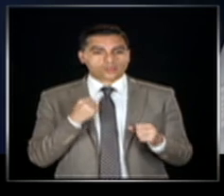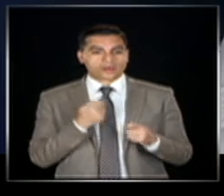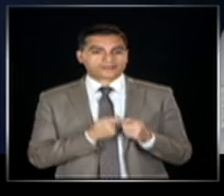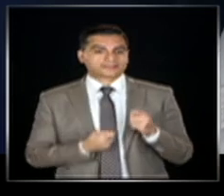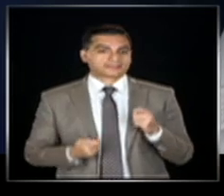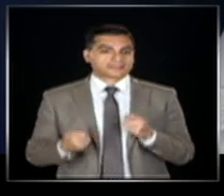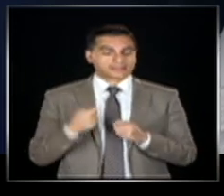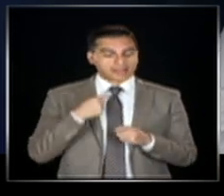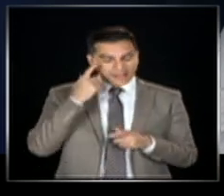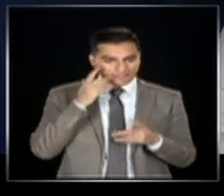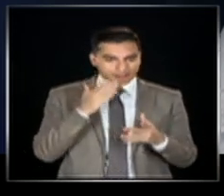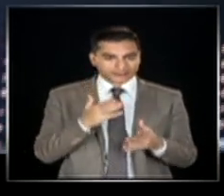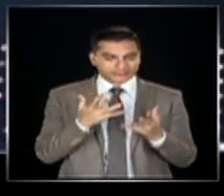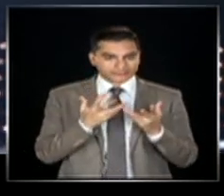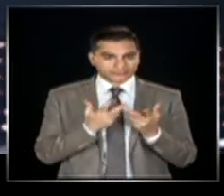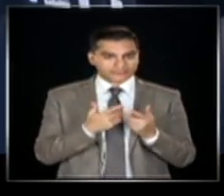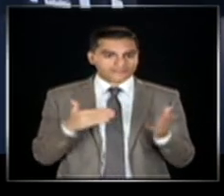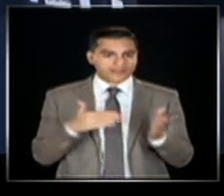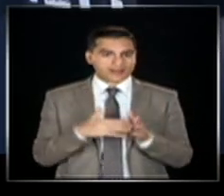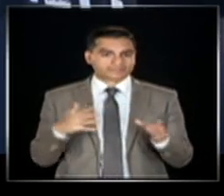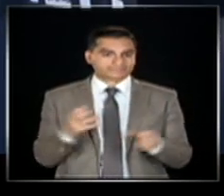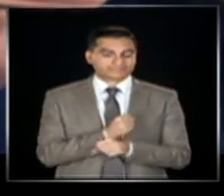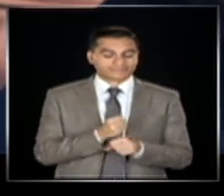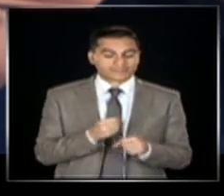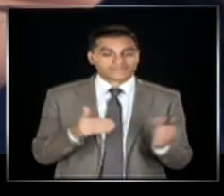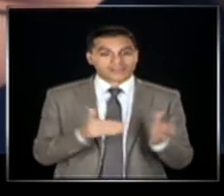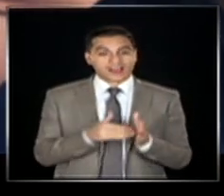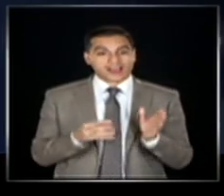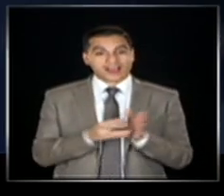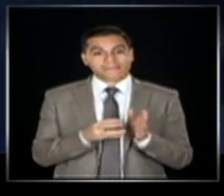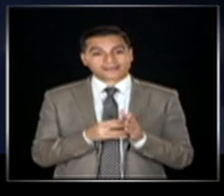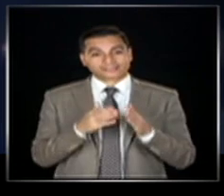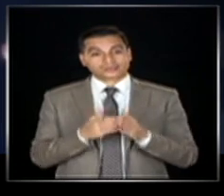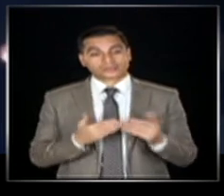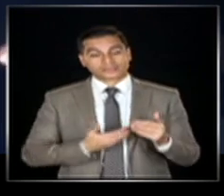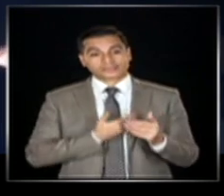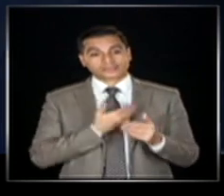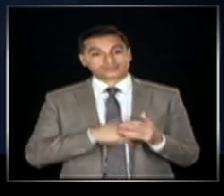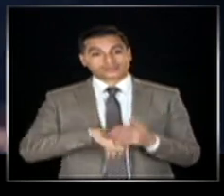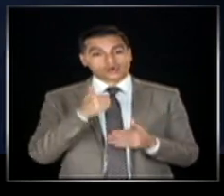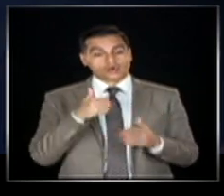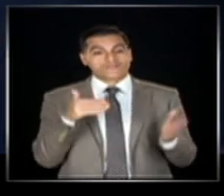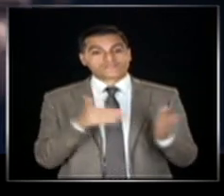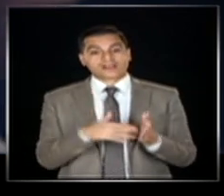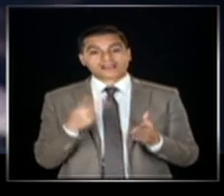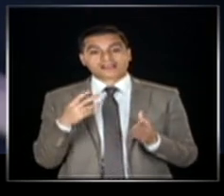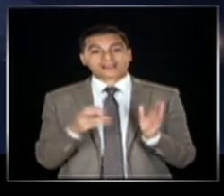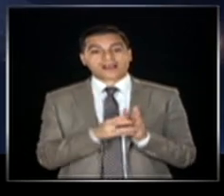المساله، وخصوصا انها كانت الضربه الاخيره والحاسمه. فوز جامعه قناه السويس هيخلي جامعتين يودعوا